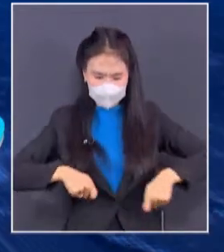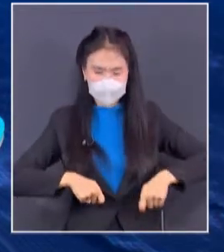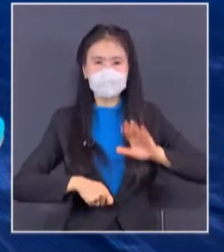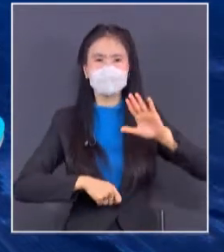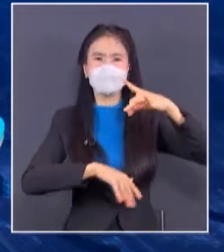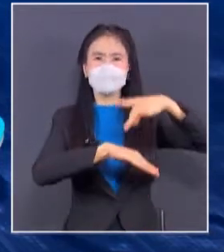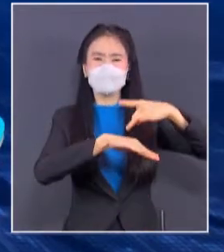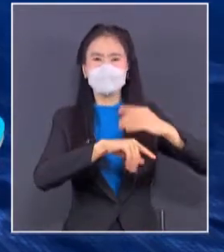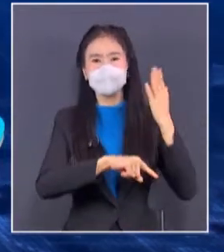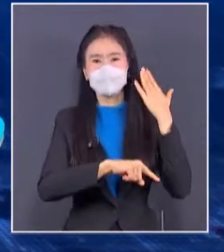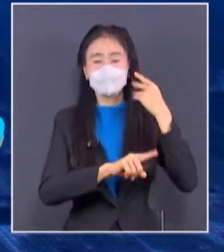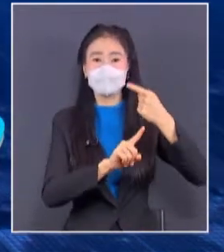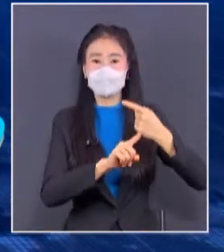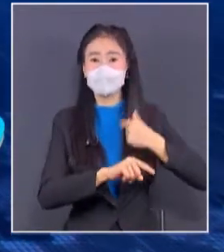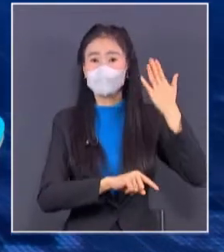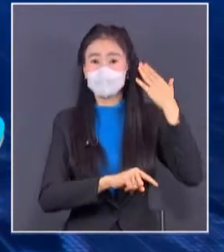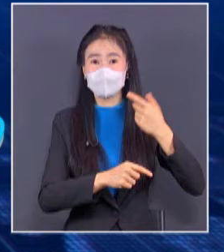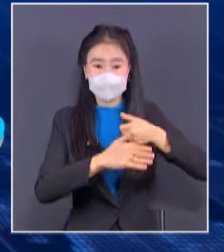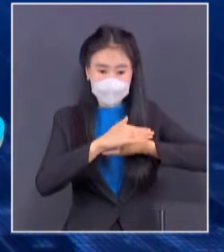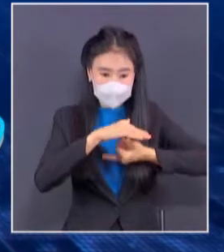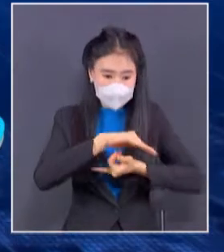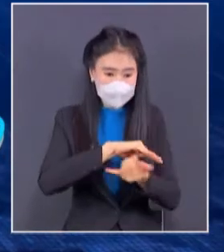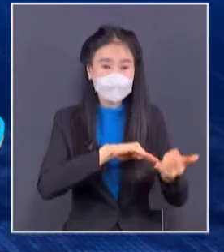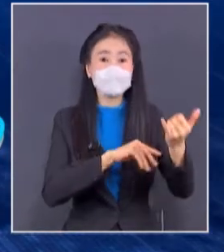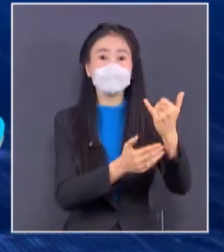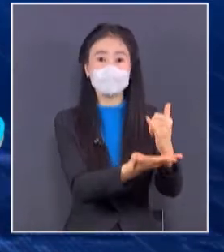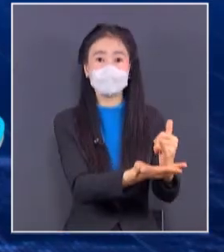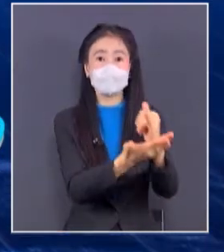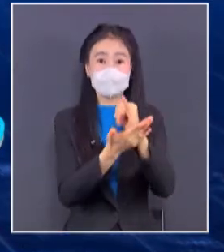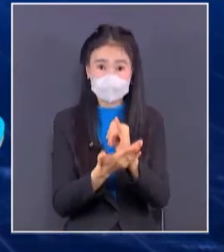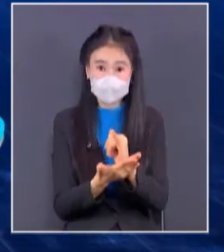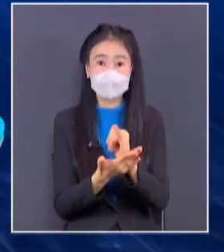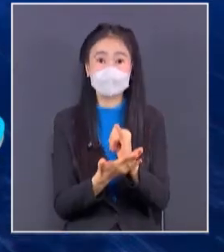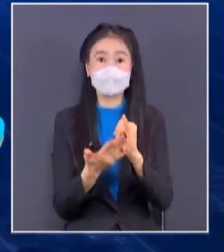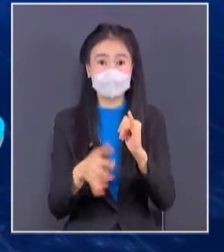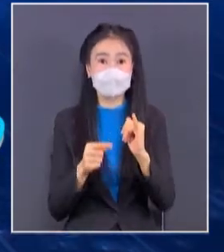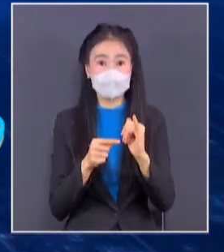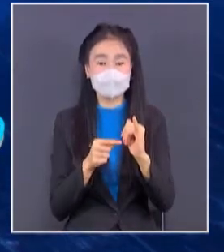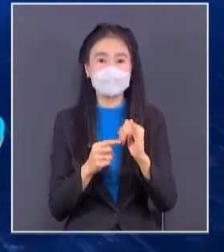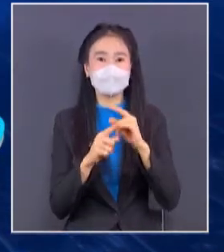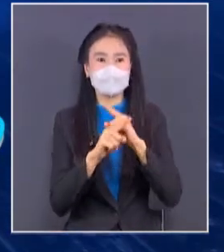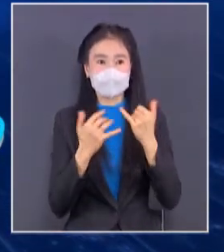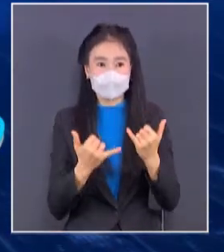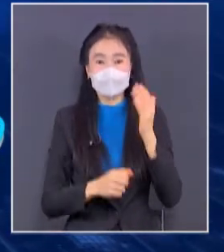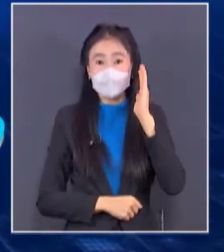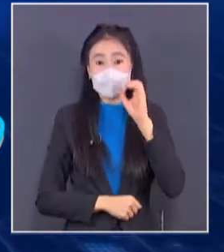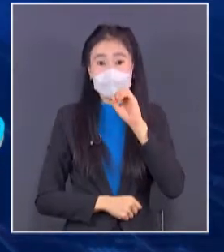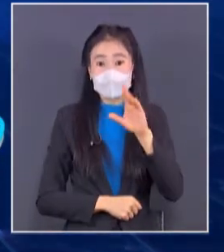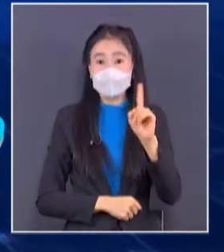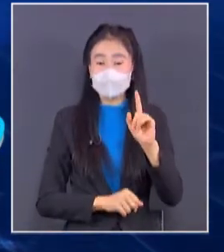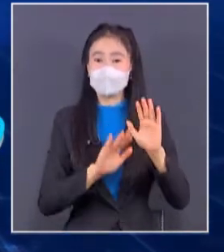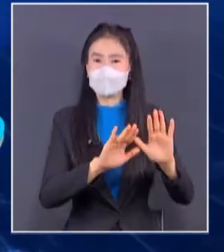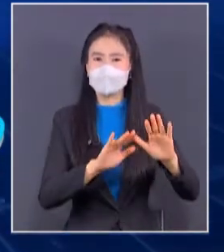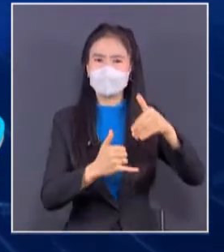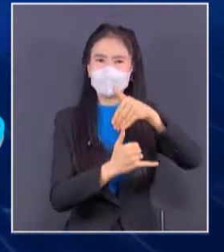ที่ใส่ในวันเกิดเหตุ ค่ะ โดยหายไปในวันที่พบร่างของคุณแตงโมนะครับซึ่งในขณะนี้ได้นำไปฝากไว้